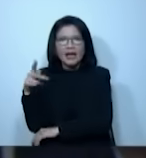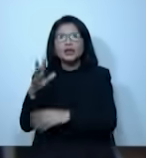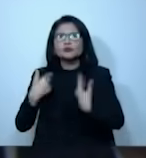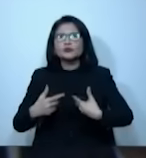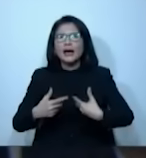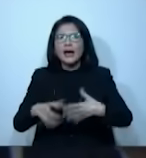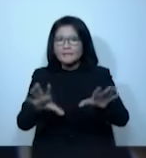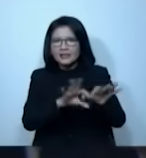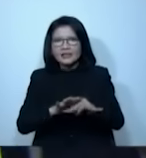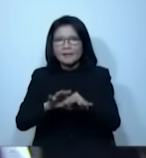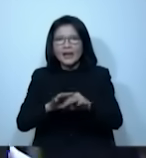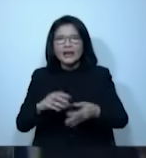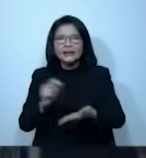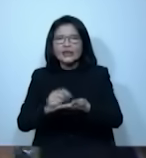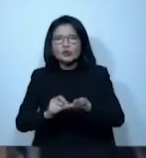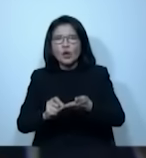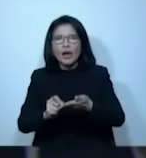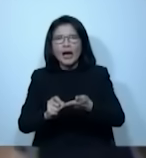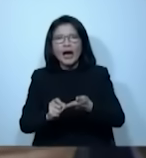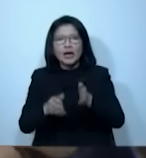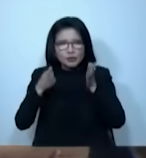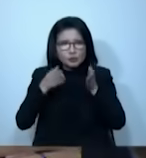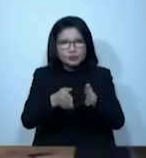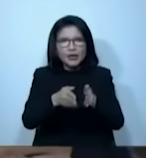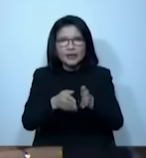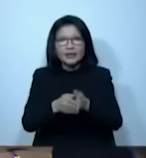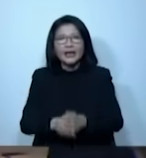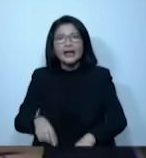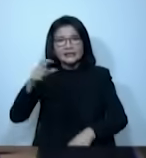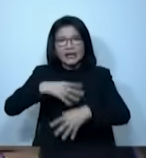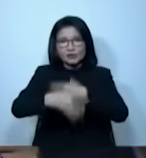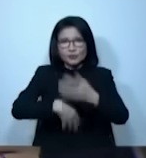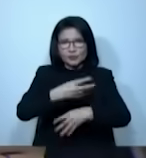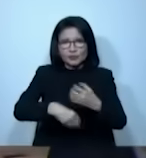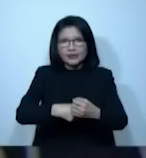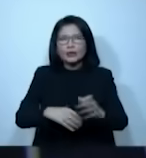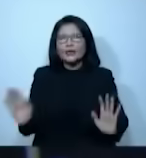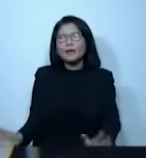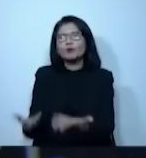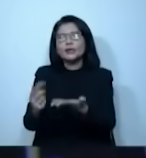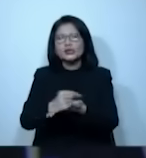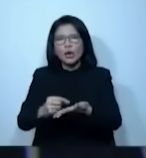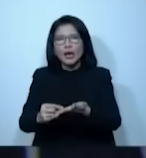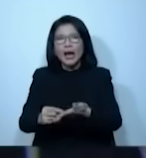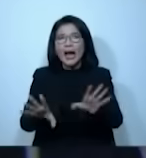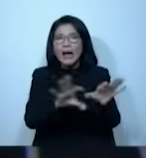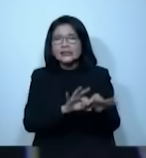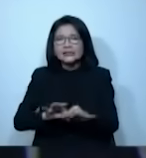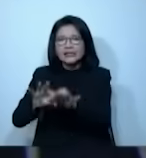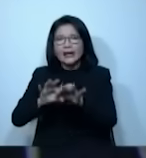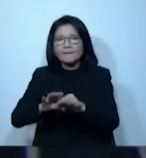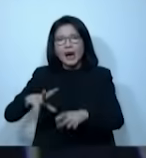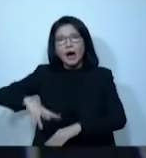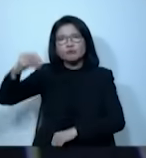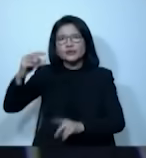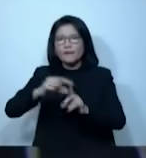sekolah vokasi kawasan industri di Batang sedang kita siapkan bahkan kita bangunkan sekolah kerja sama antara pusat